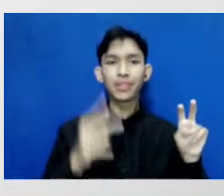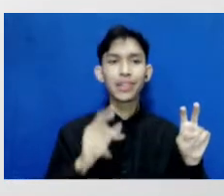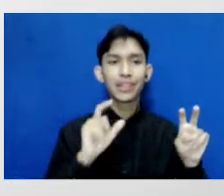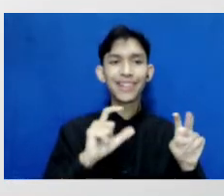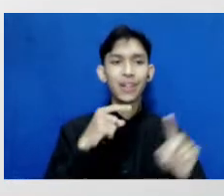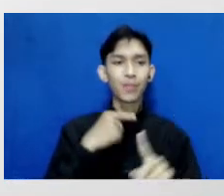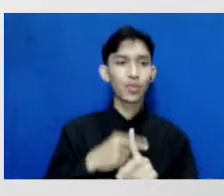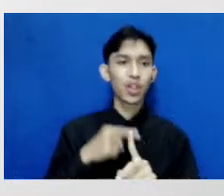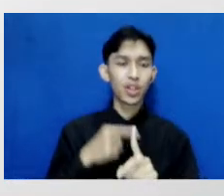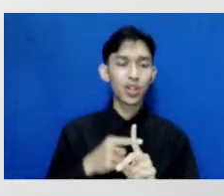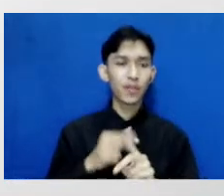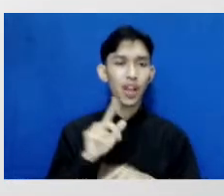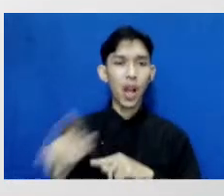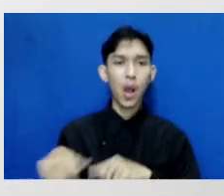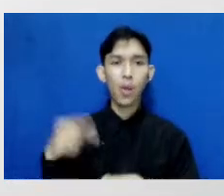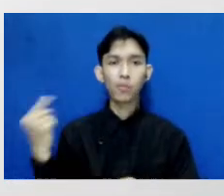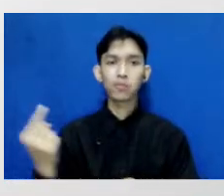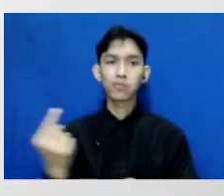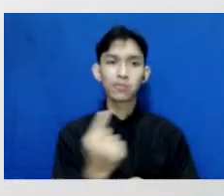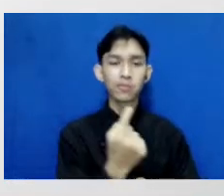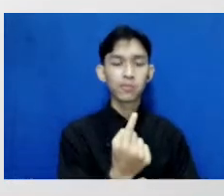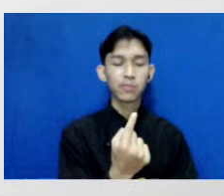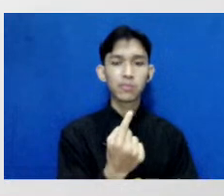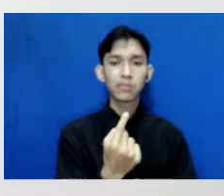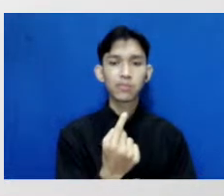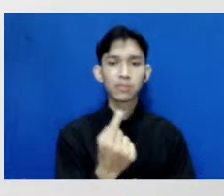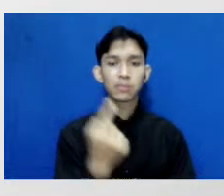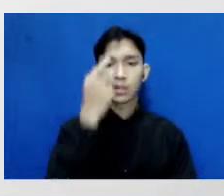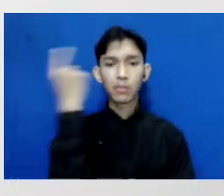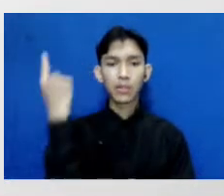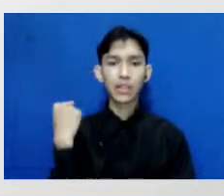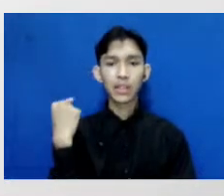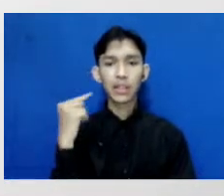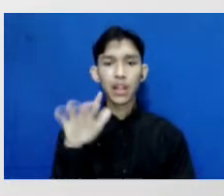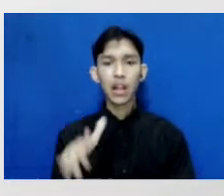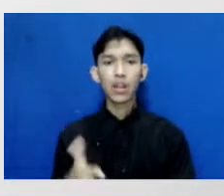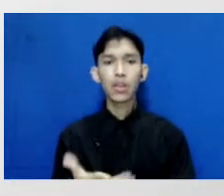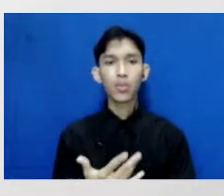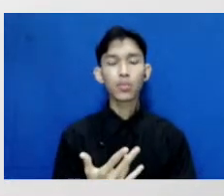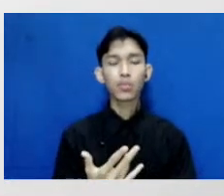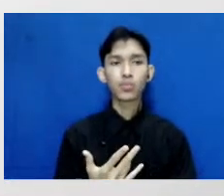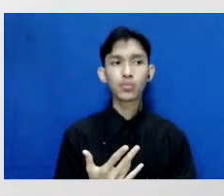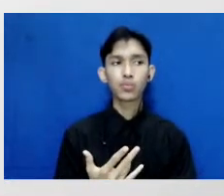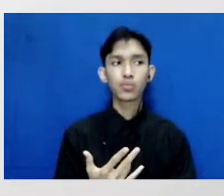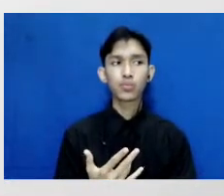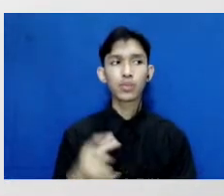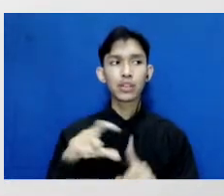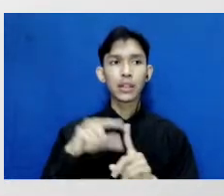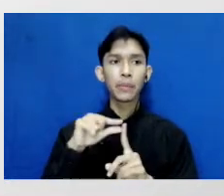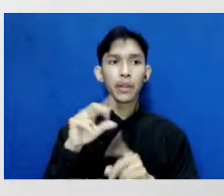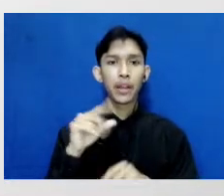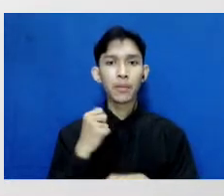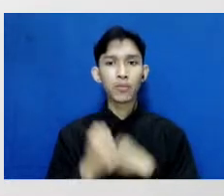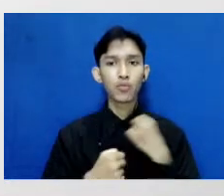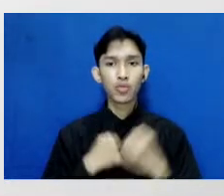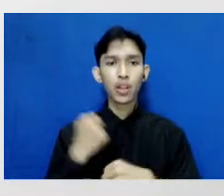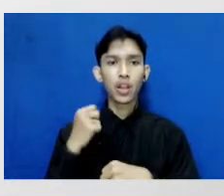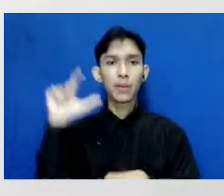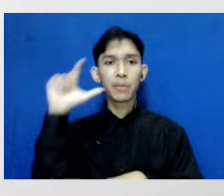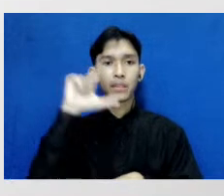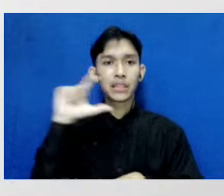positif bahwa masing-masing stakeholder, yaitu baik pemerintah maupun DPR, berusaha untuk